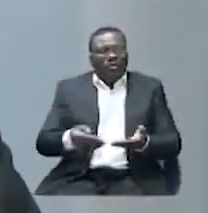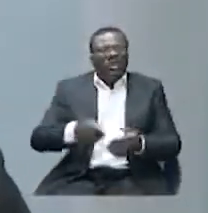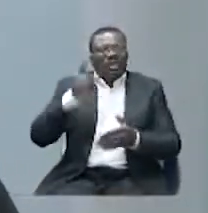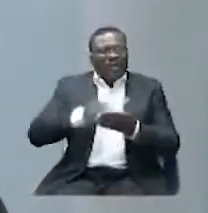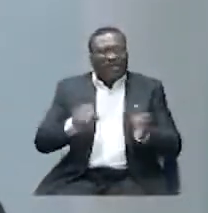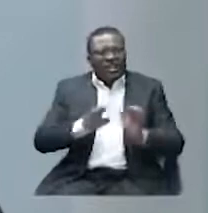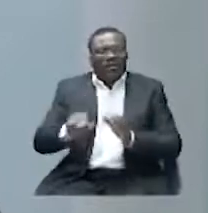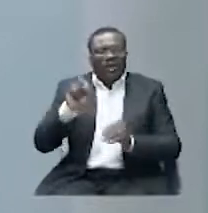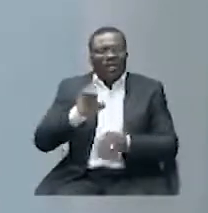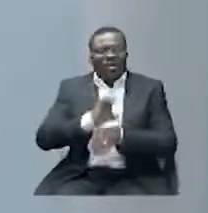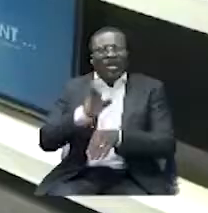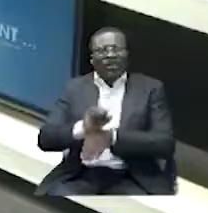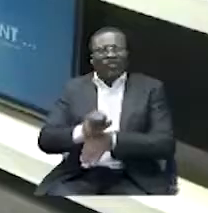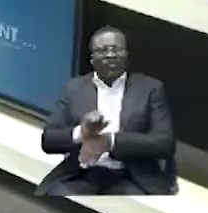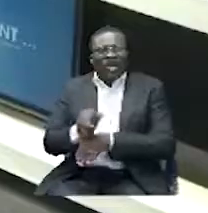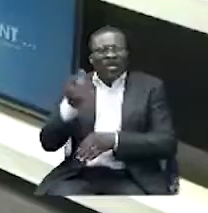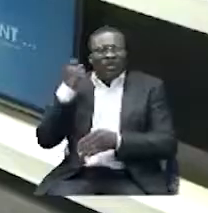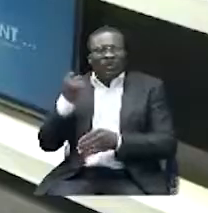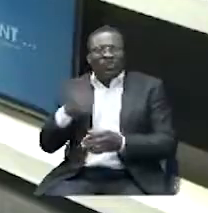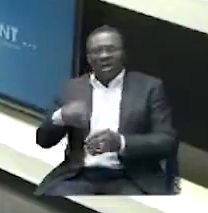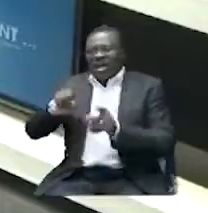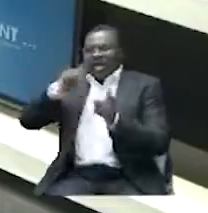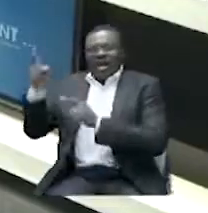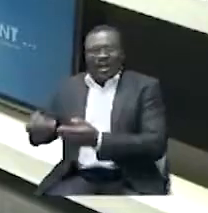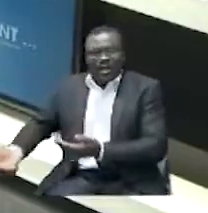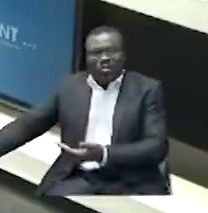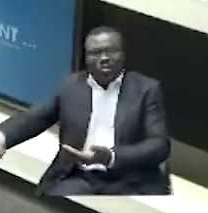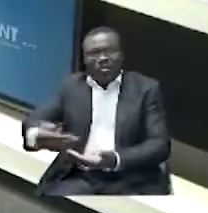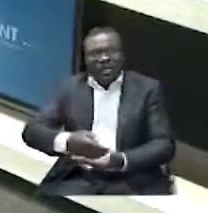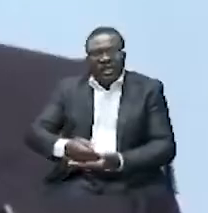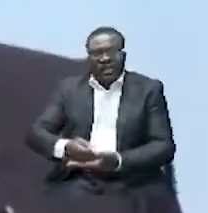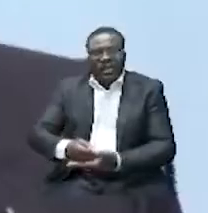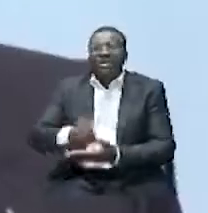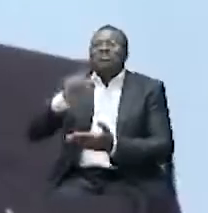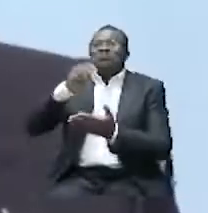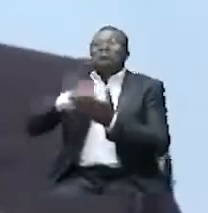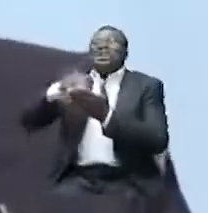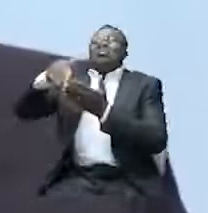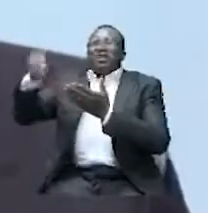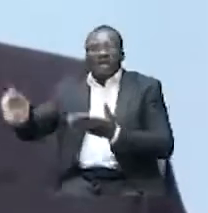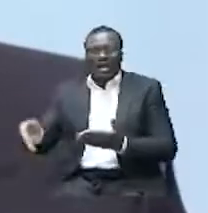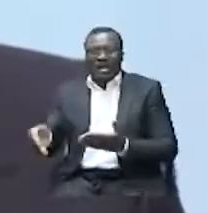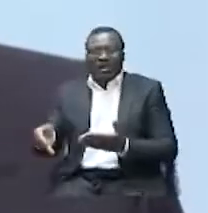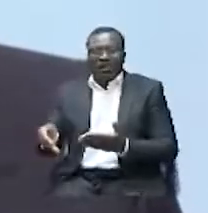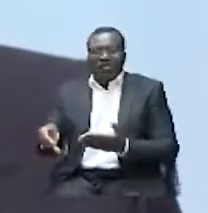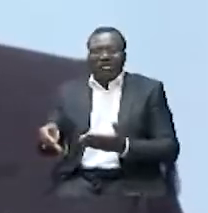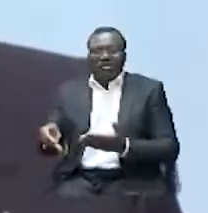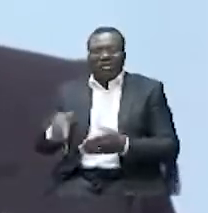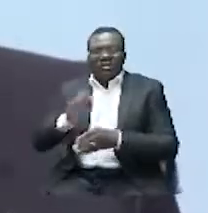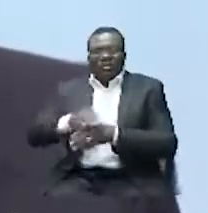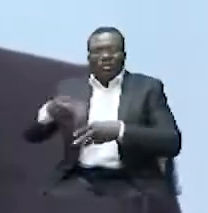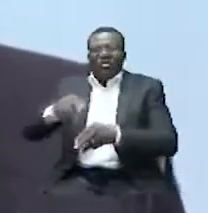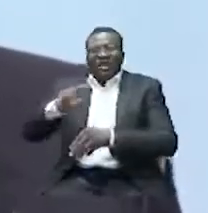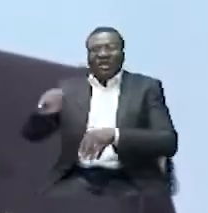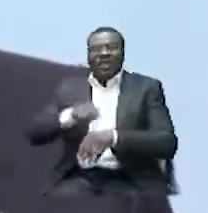Côte d'Ivoire, tout récemment, est allée mobiliser des milliers de milliards, centaines de milliards sur le marché international? C'est